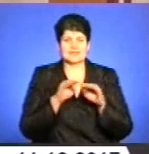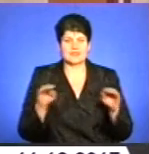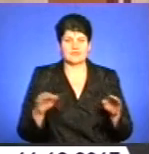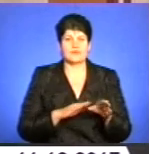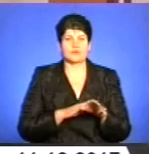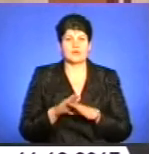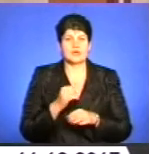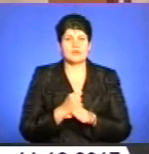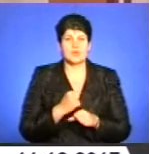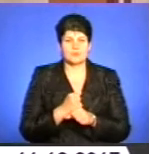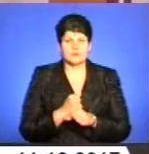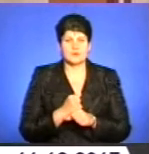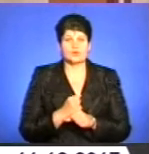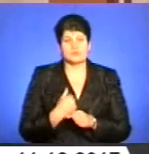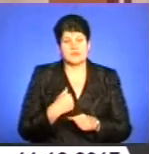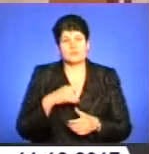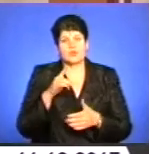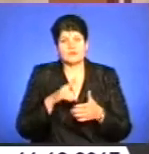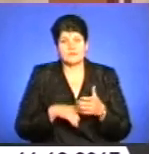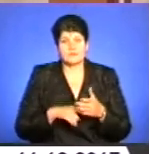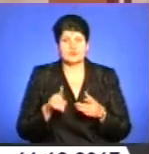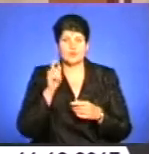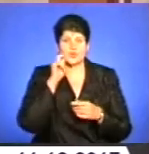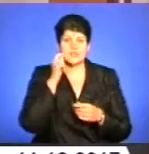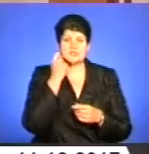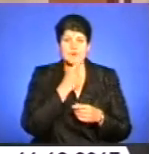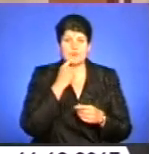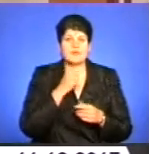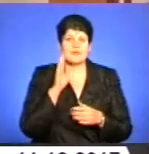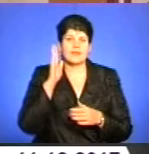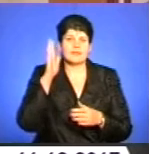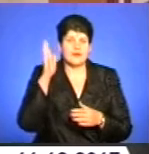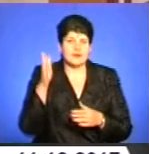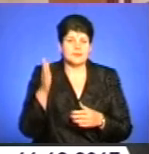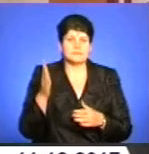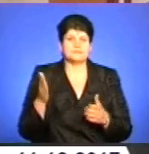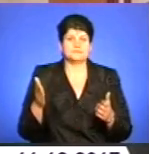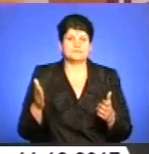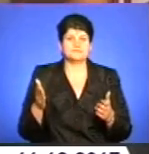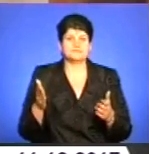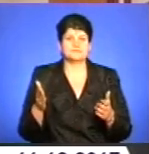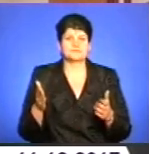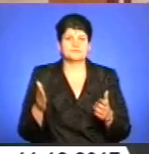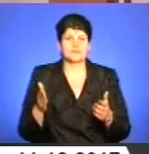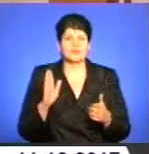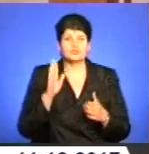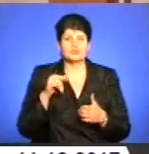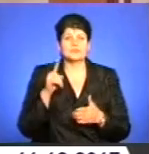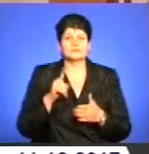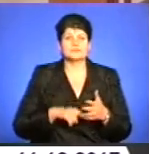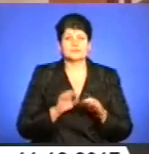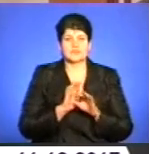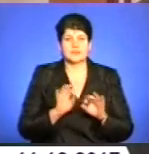робіт. Так що ми сподіваємося, що українська мова і далі буде в надійних